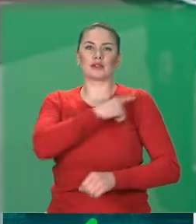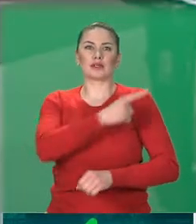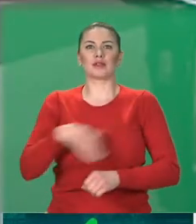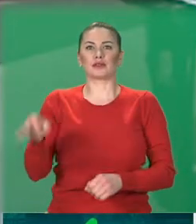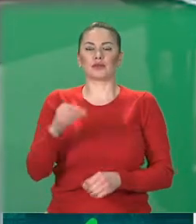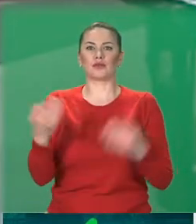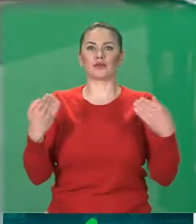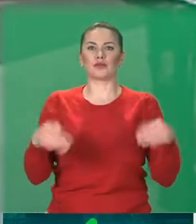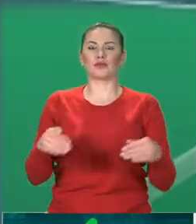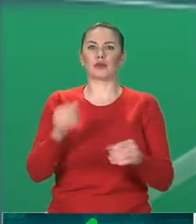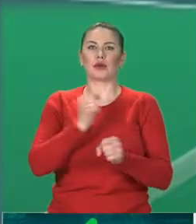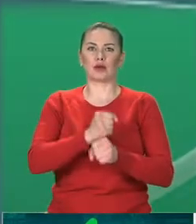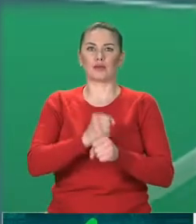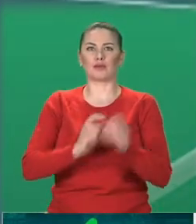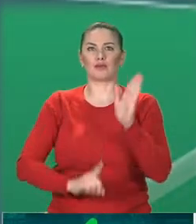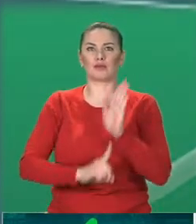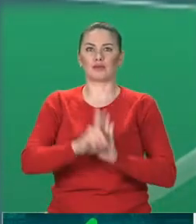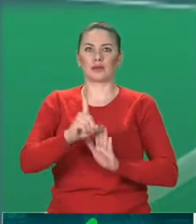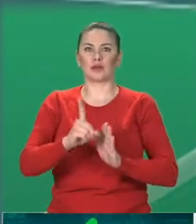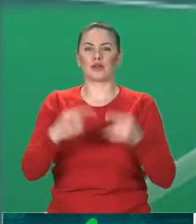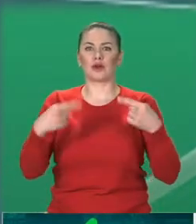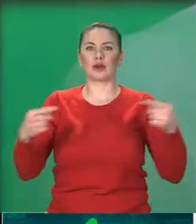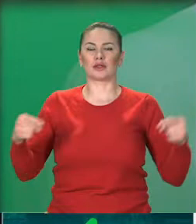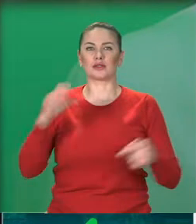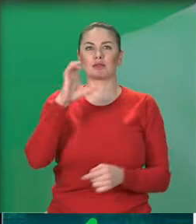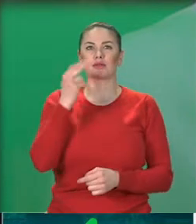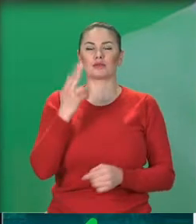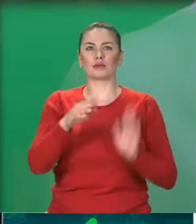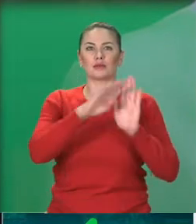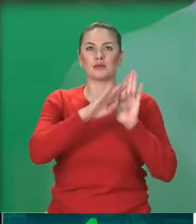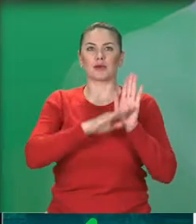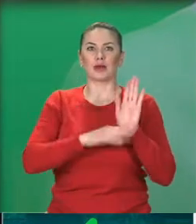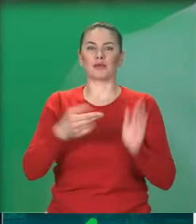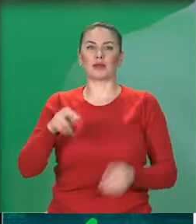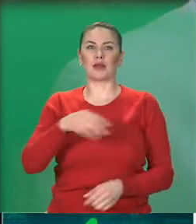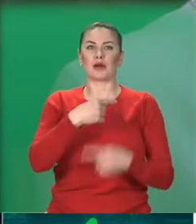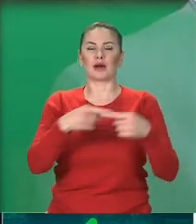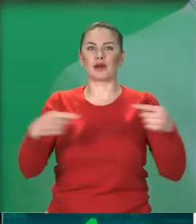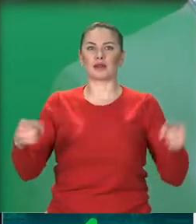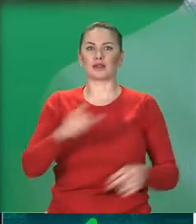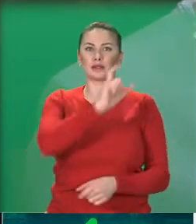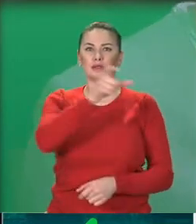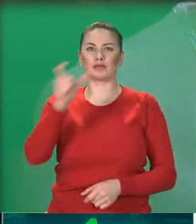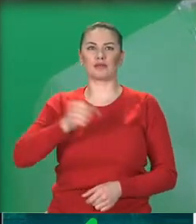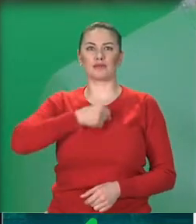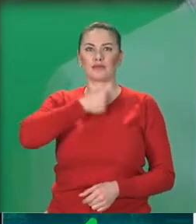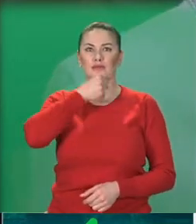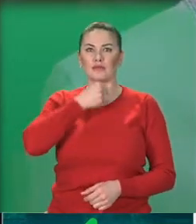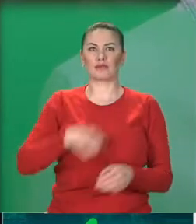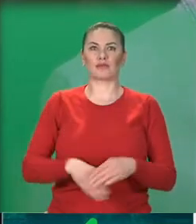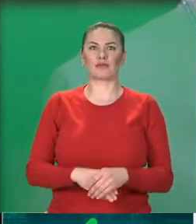активно работают специальные программы для людей разного возраста. Сегодня у нас в Сахалинской